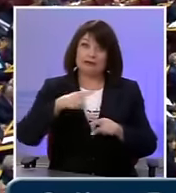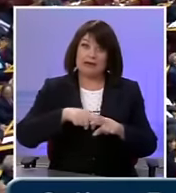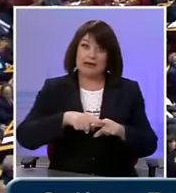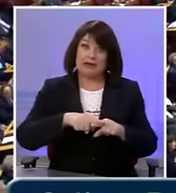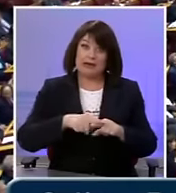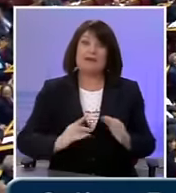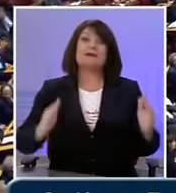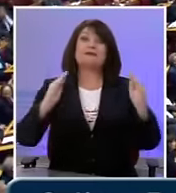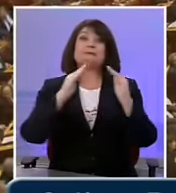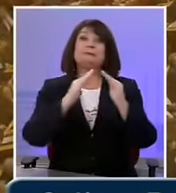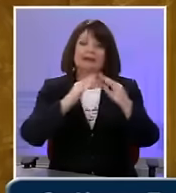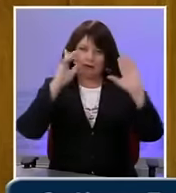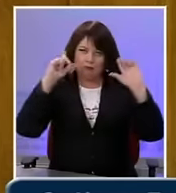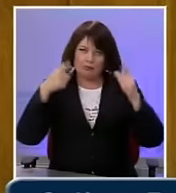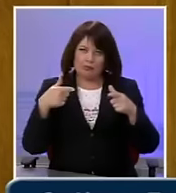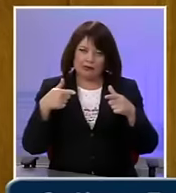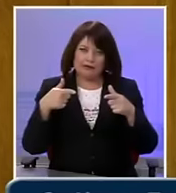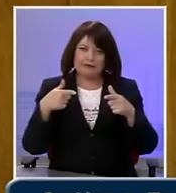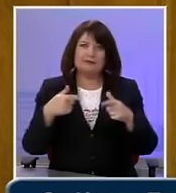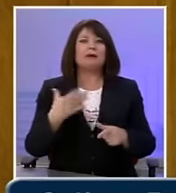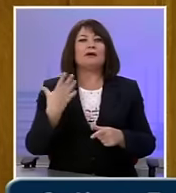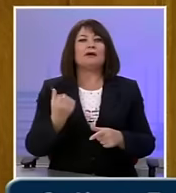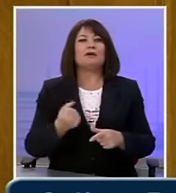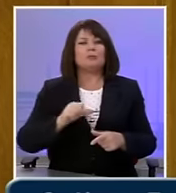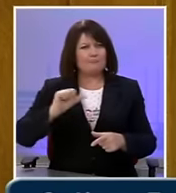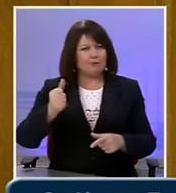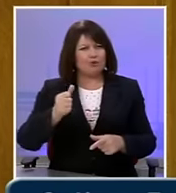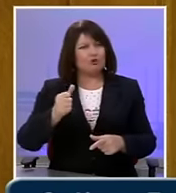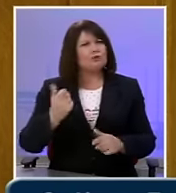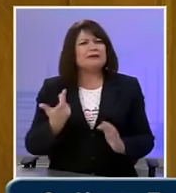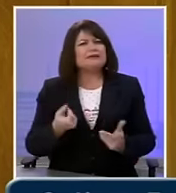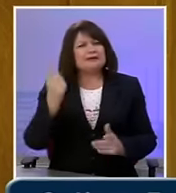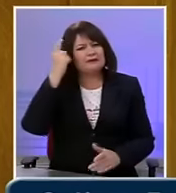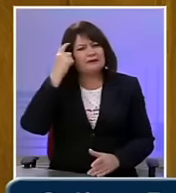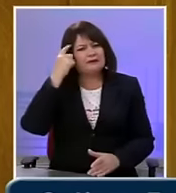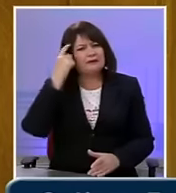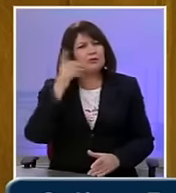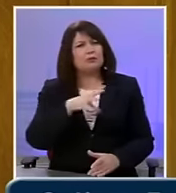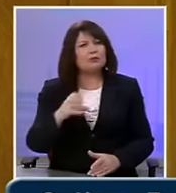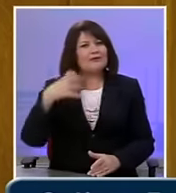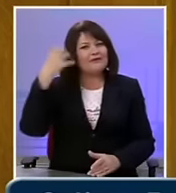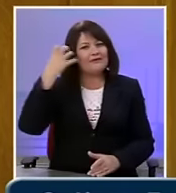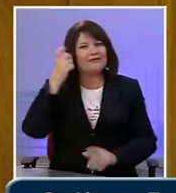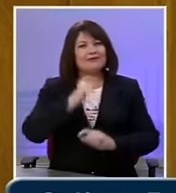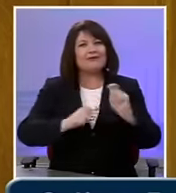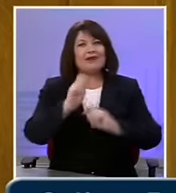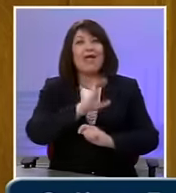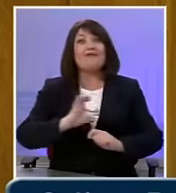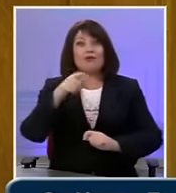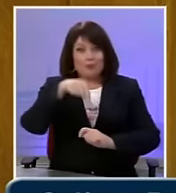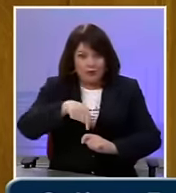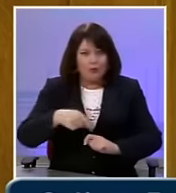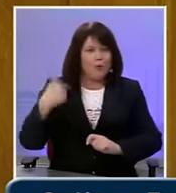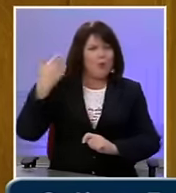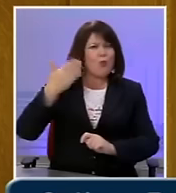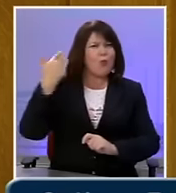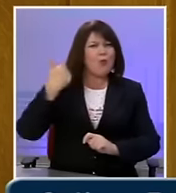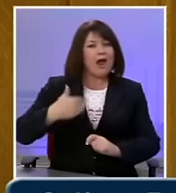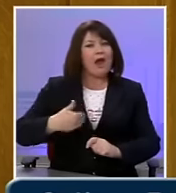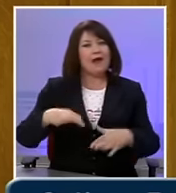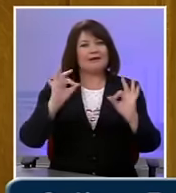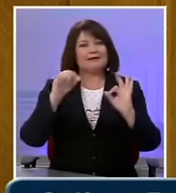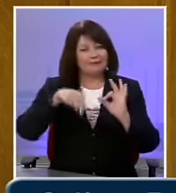της Δημοκρατίας, υπήρξε η πρώτη αντίληψη, η πρώτη φαντασίωση για τη δημιουργία της Ευρώπης. Και από εδώ πρέπει να ξεκινήσουμε